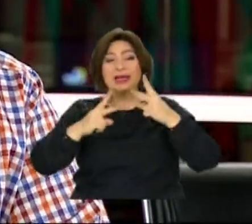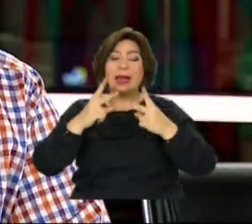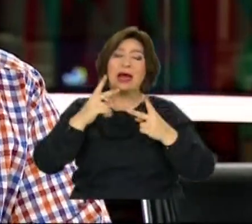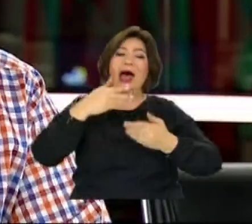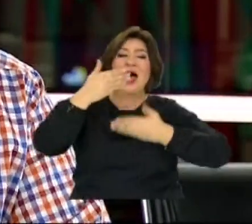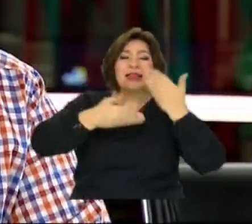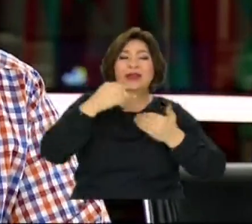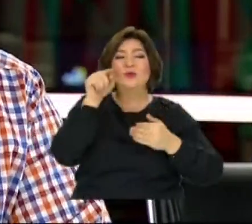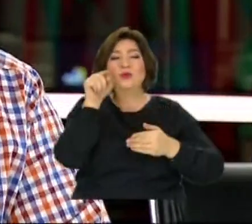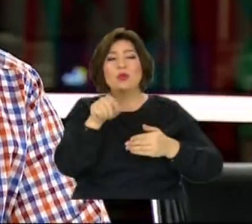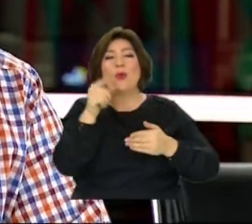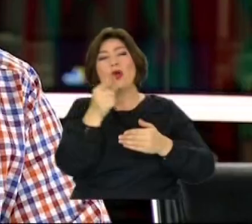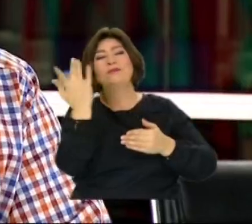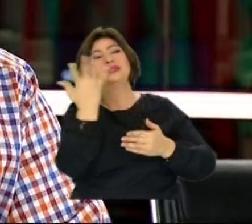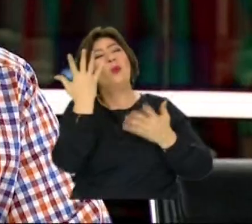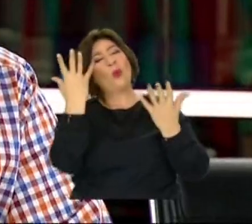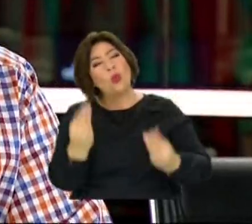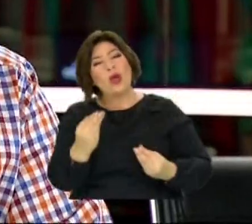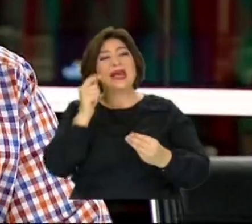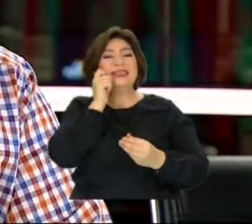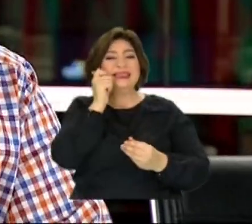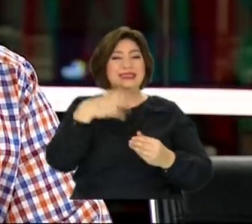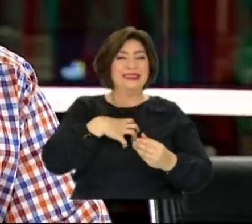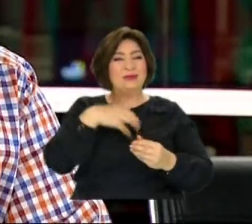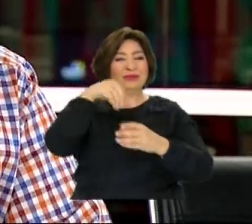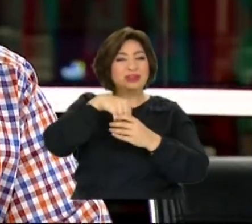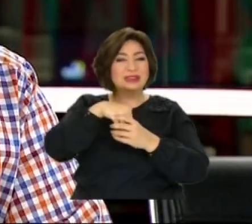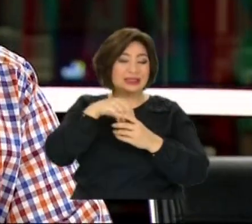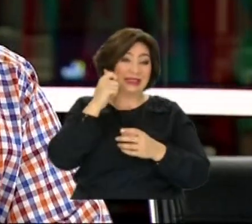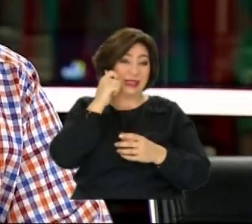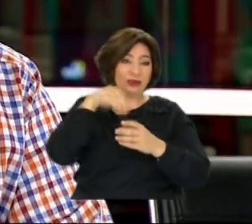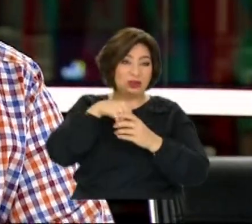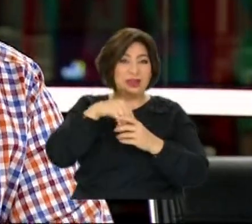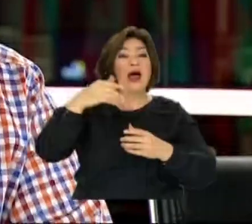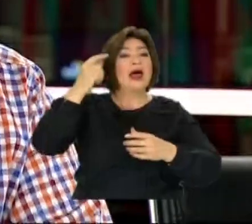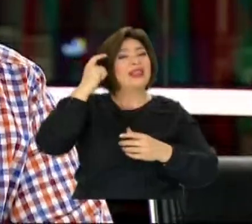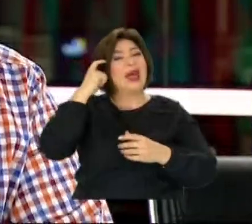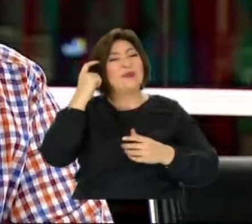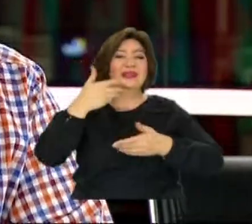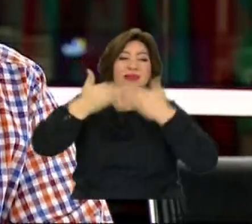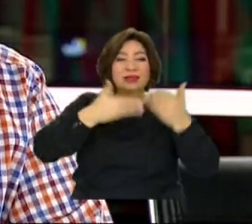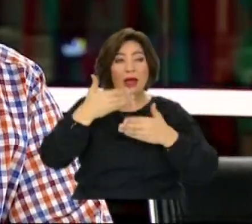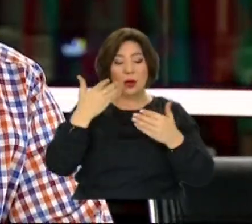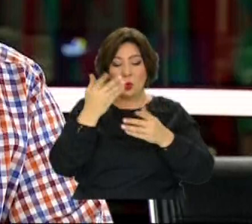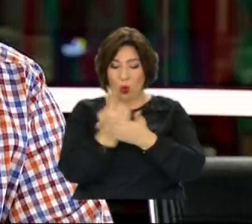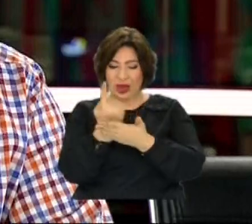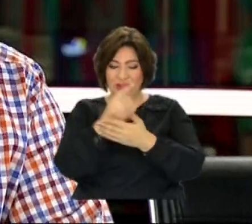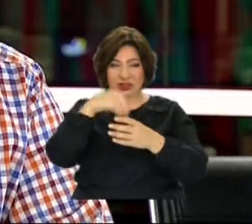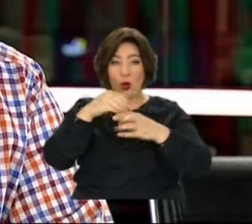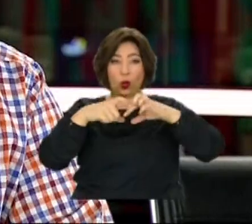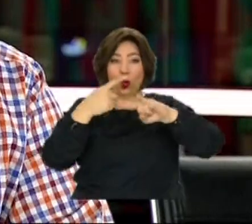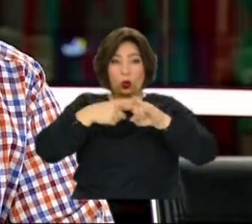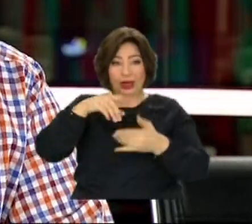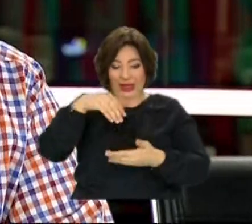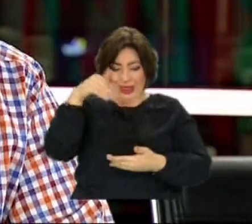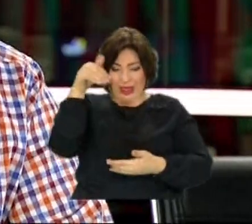böyle bir şey oluyor diye İslam düşüncesi tarihinden birilerinin anlattığı bir şey. Yani Kur'an'da aslında ruhun mesela gelip de belli bir şekilde